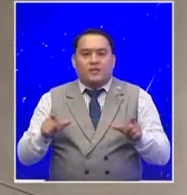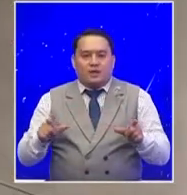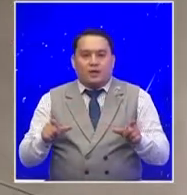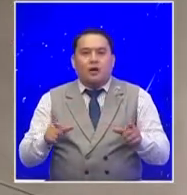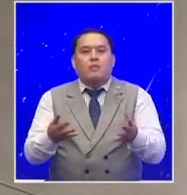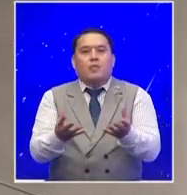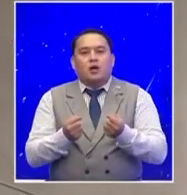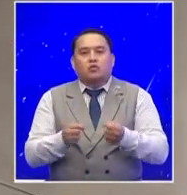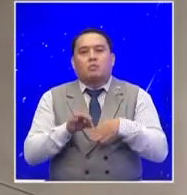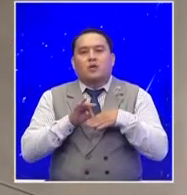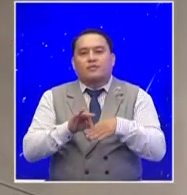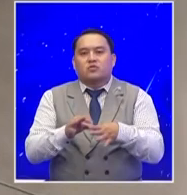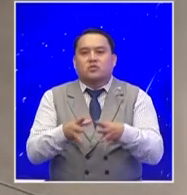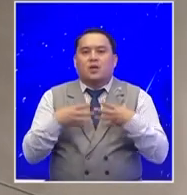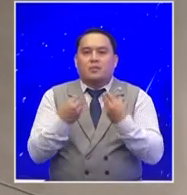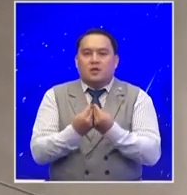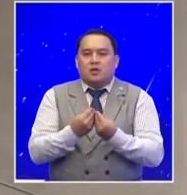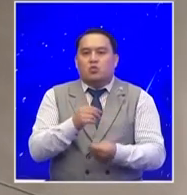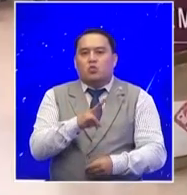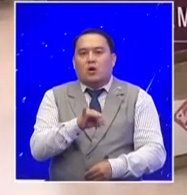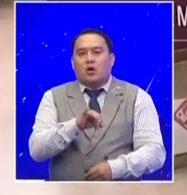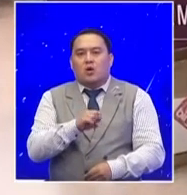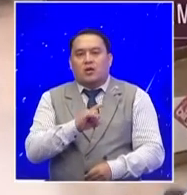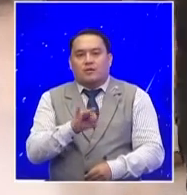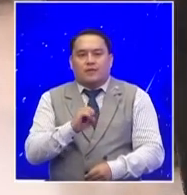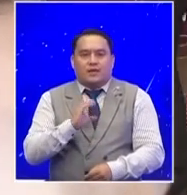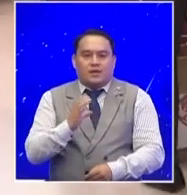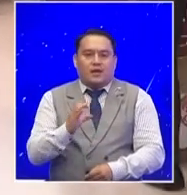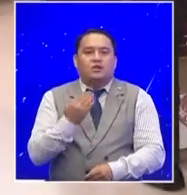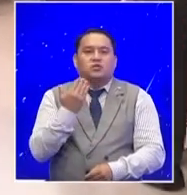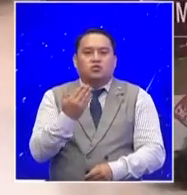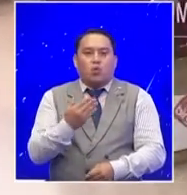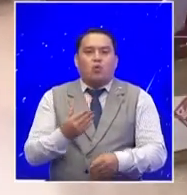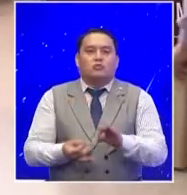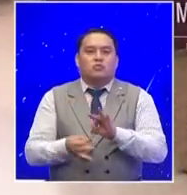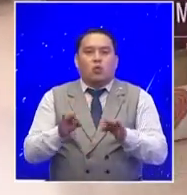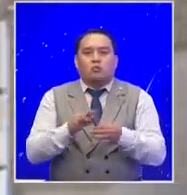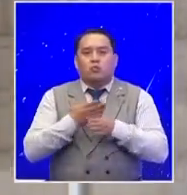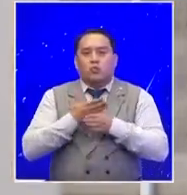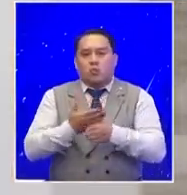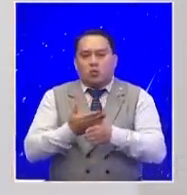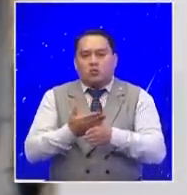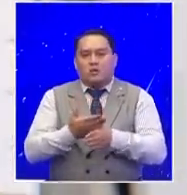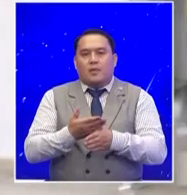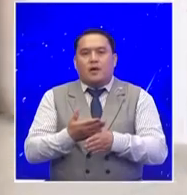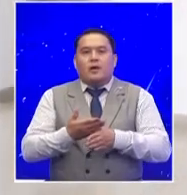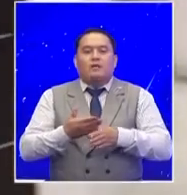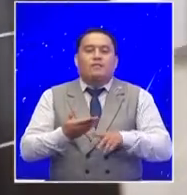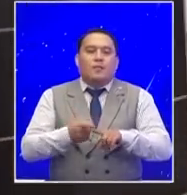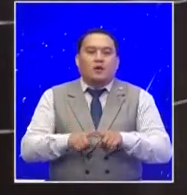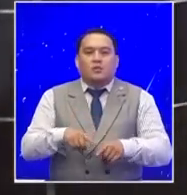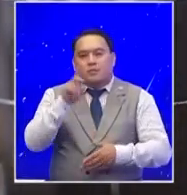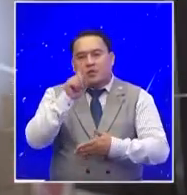граждан. Провиант получила и семья многодетной матери Нургуль Тухтиевой. В это непростое время помощь волонтеров своевременно,